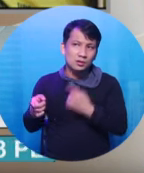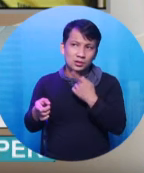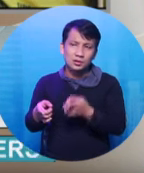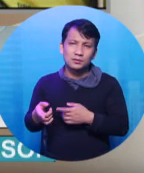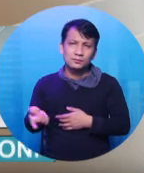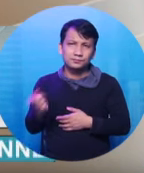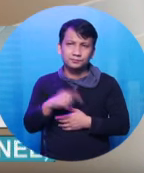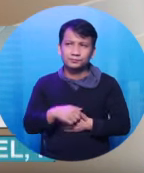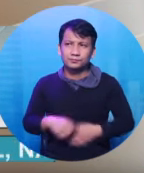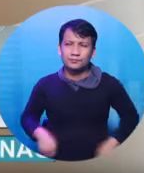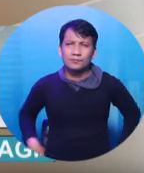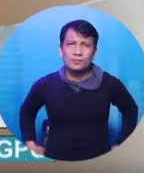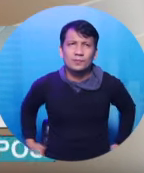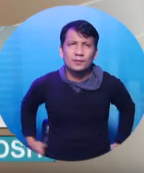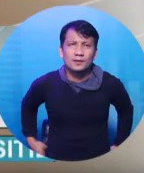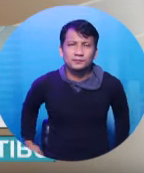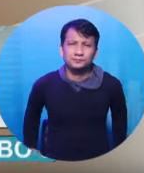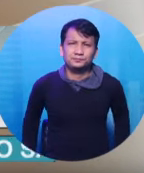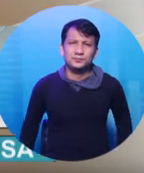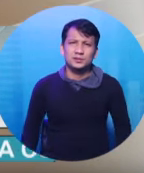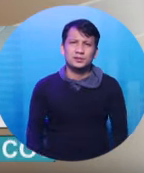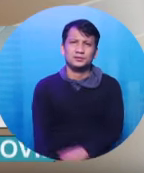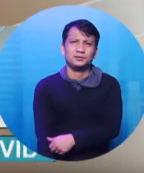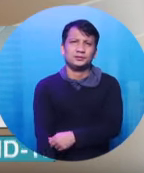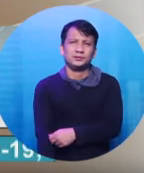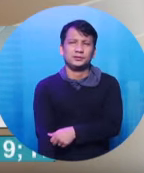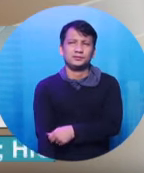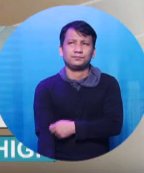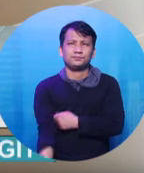po mama. Sir Tyrone,